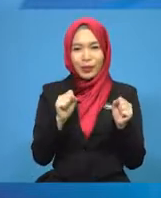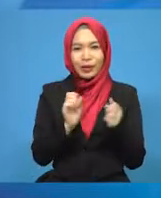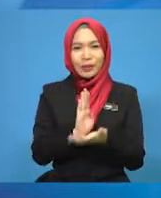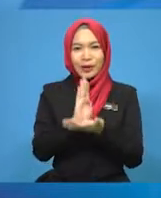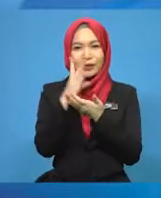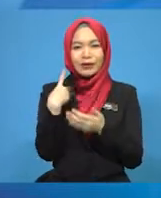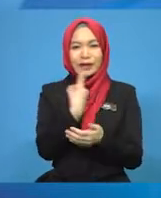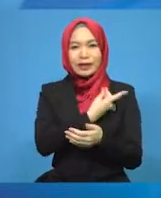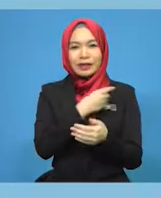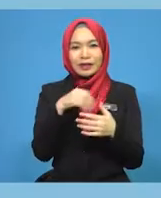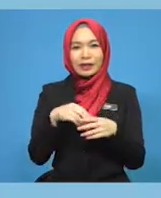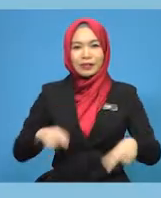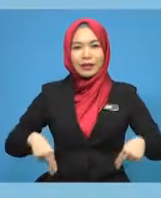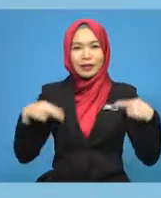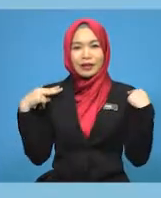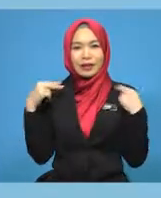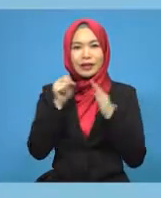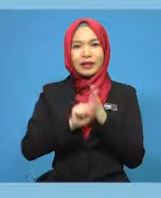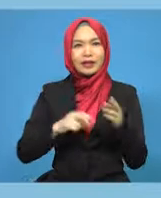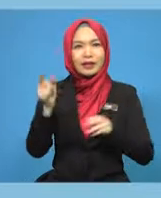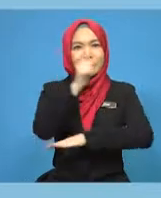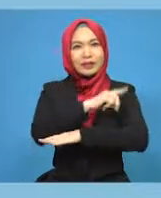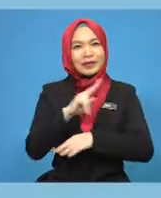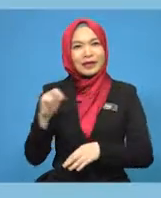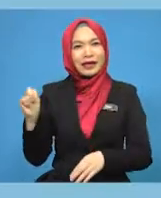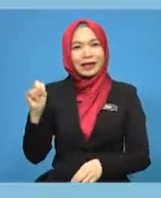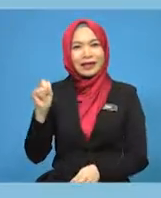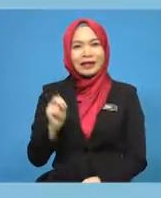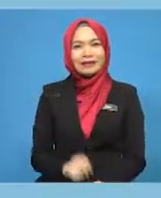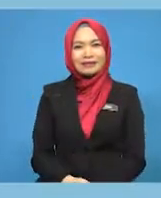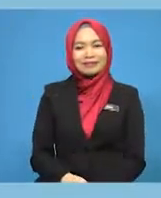kita, iaitu psikologi warna.